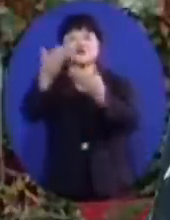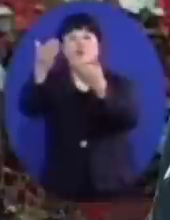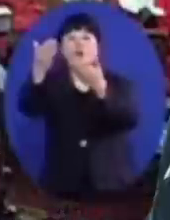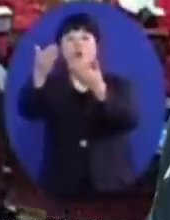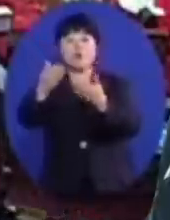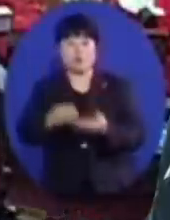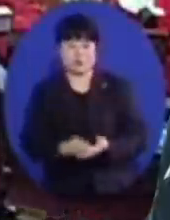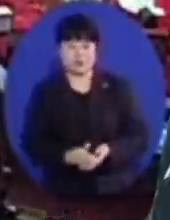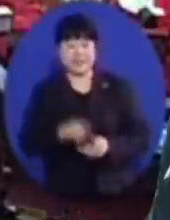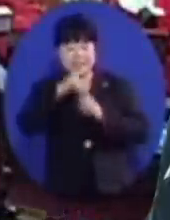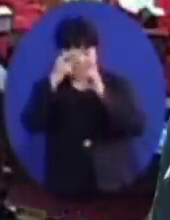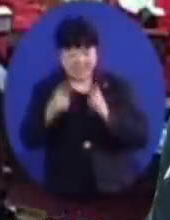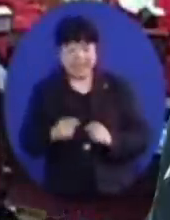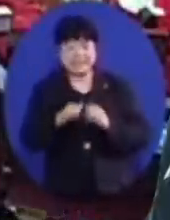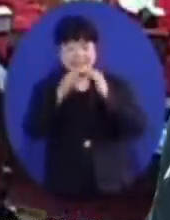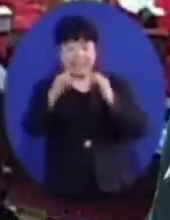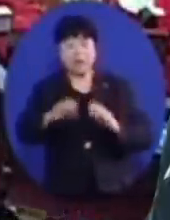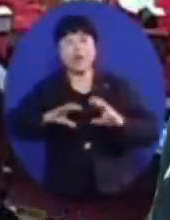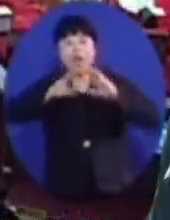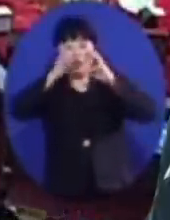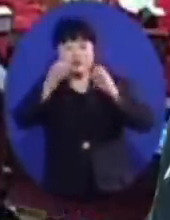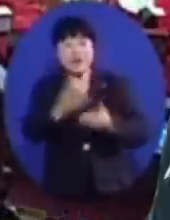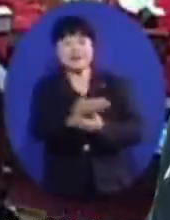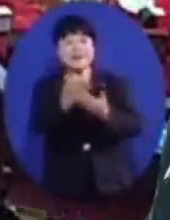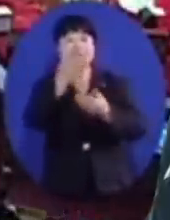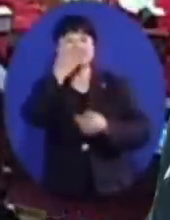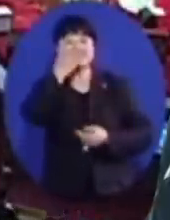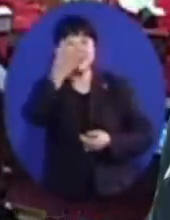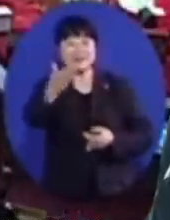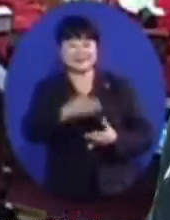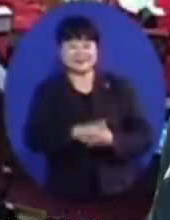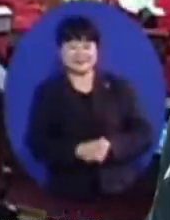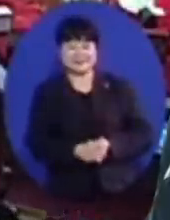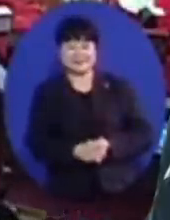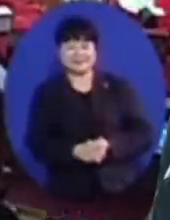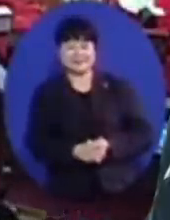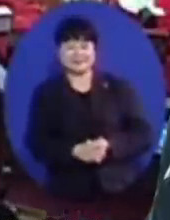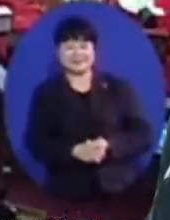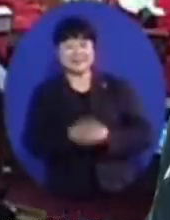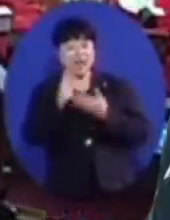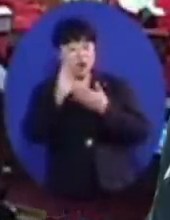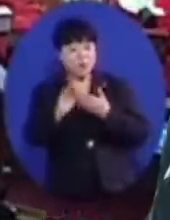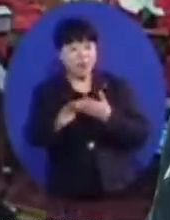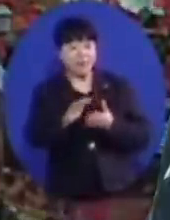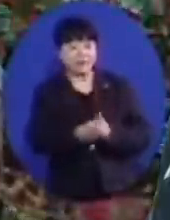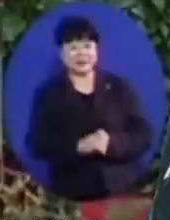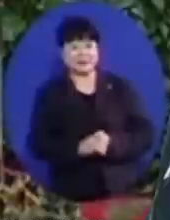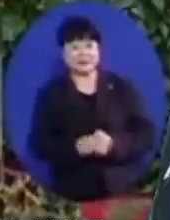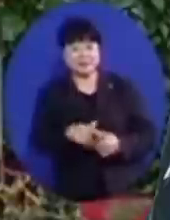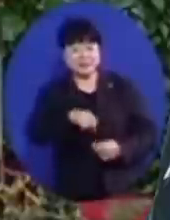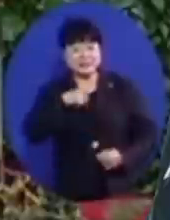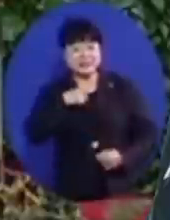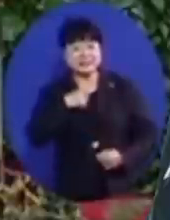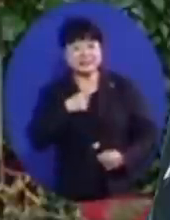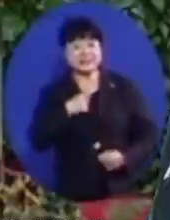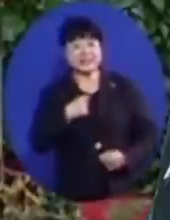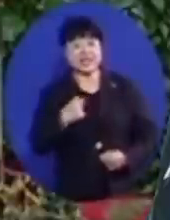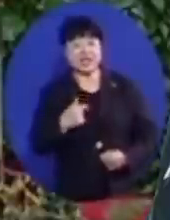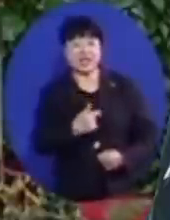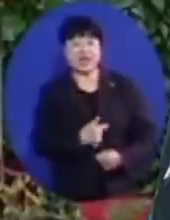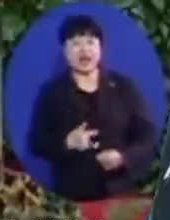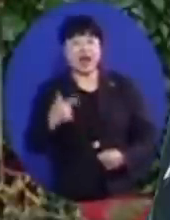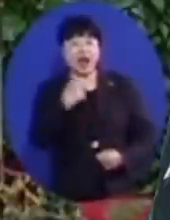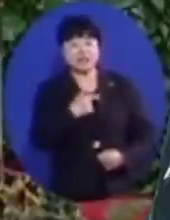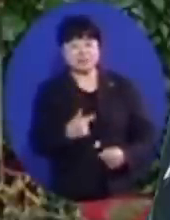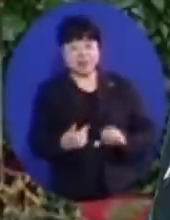개인뿐 아니라 사회와 국가의 나눠줄 수가 있는 것입니다 그 다음에 우리는 의의 흉배를